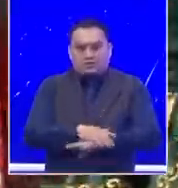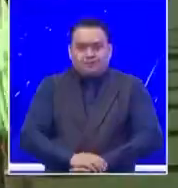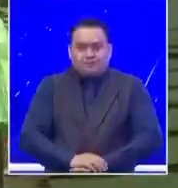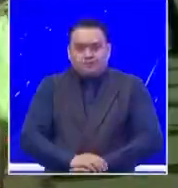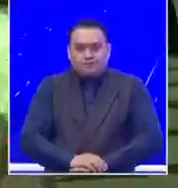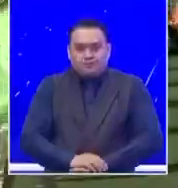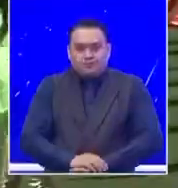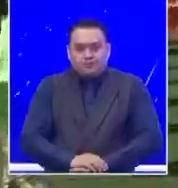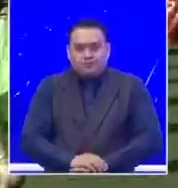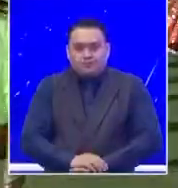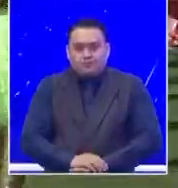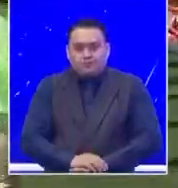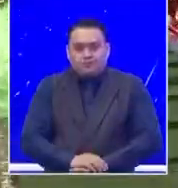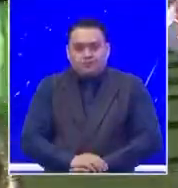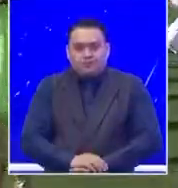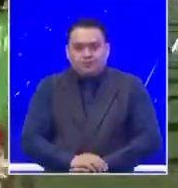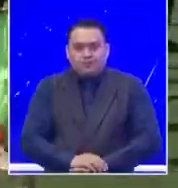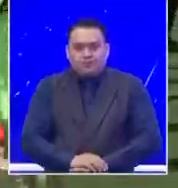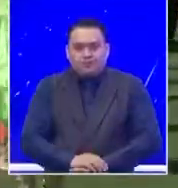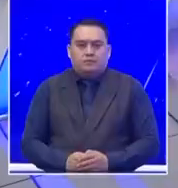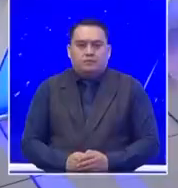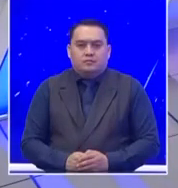Надежда Белова, Нуржан Муканов, телеканал ЖТСУ.